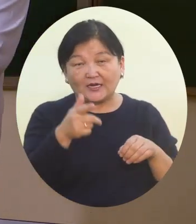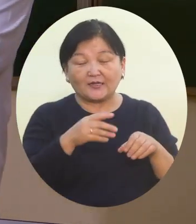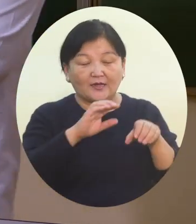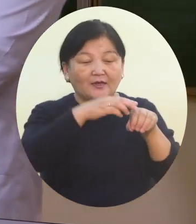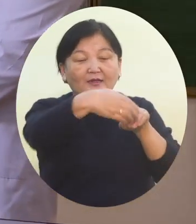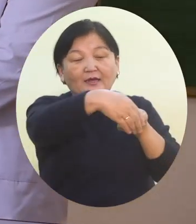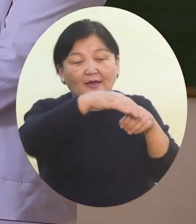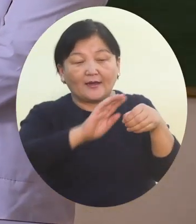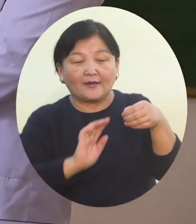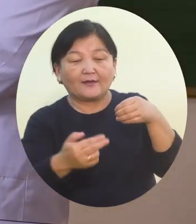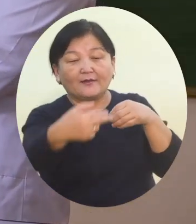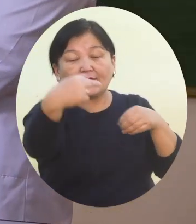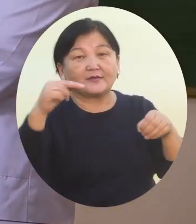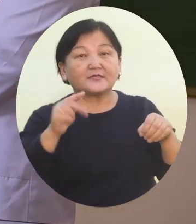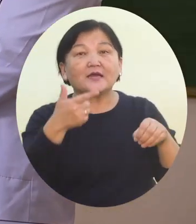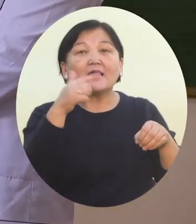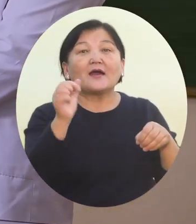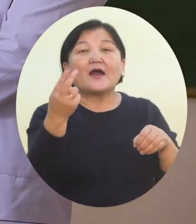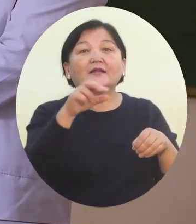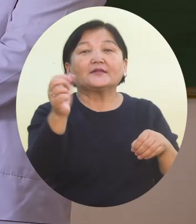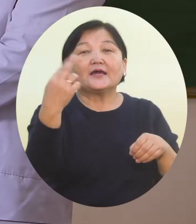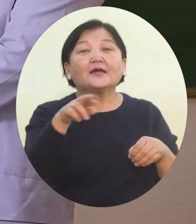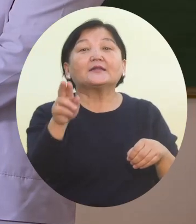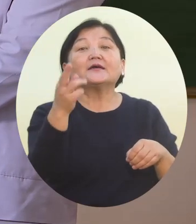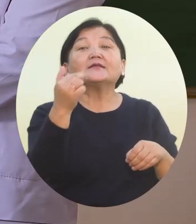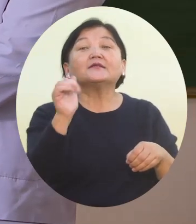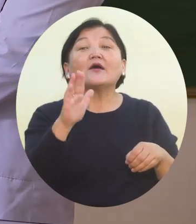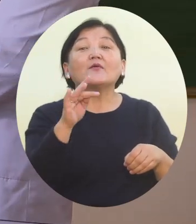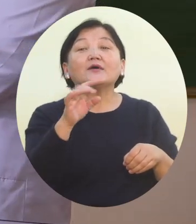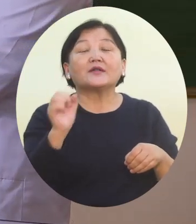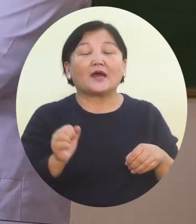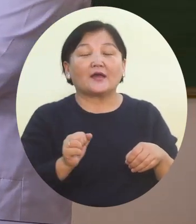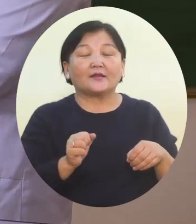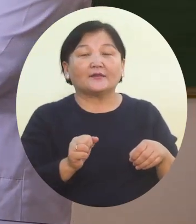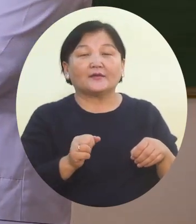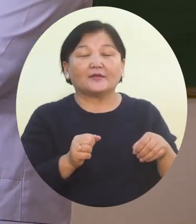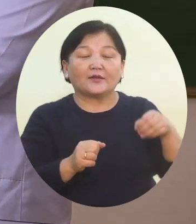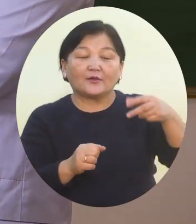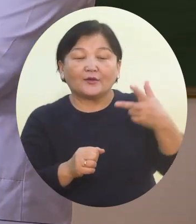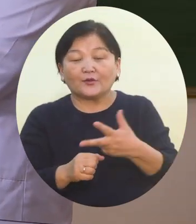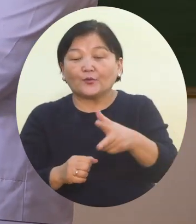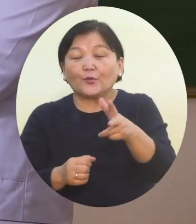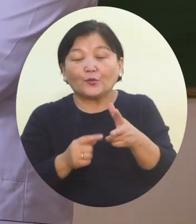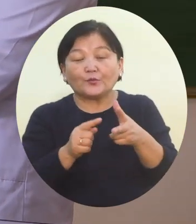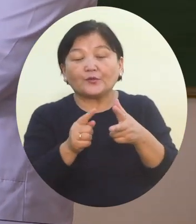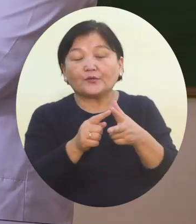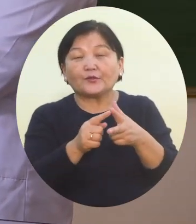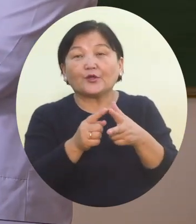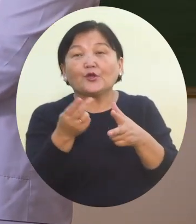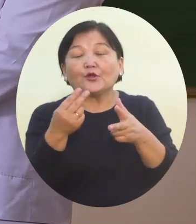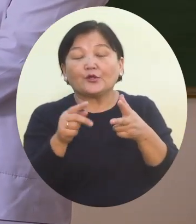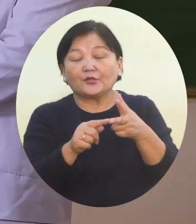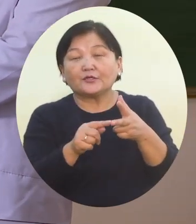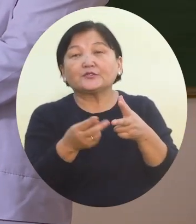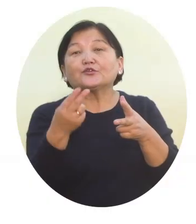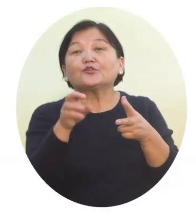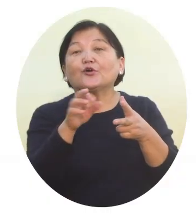байна. Дараагийнхан давхраа бол мэдээж дунд давхраа. За 3 дахь давхраа бол дотоод давхраа байх нэ.